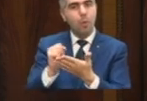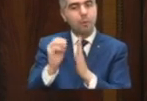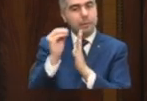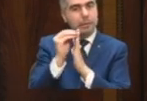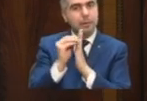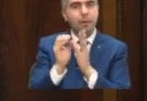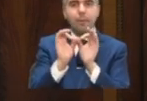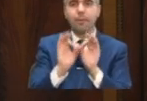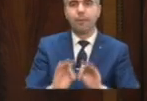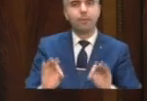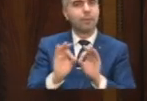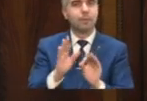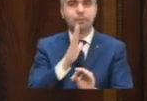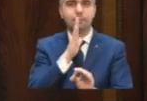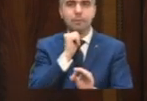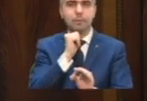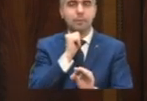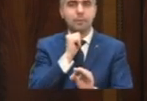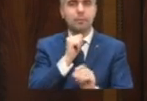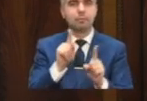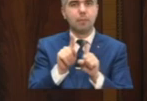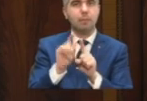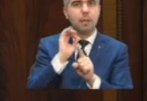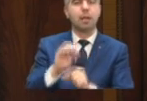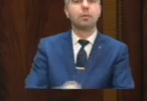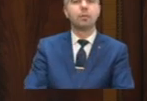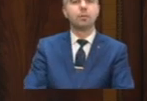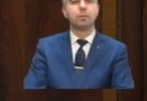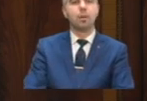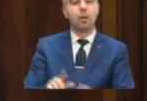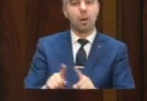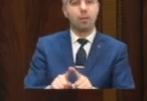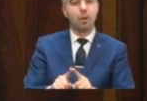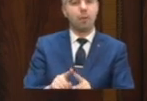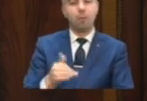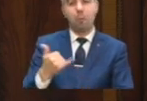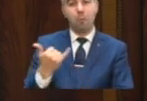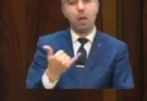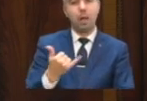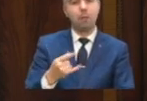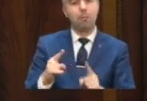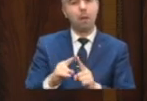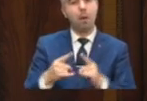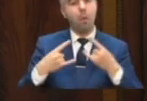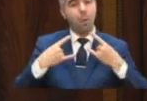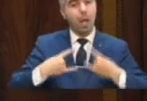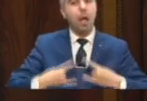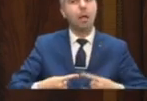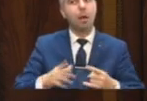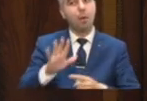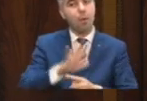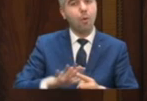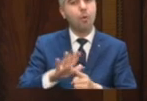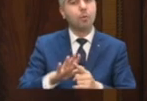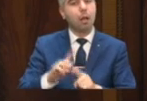وعدم فعالية وسائل الوقاية، هذا إلى جانب محدودية آليات إنتاج السكن الاجتماعي